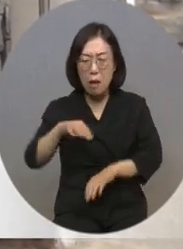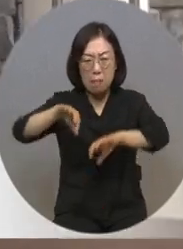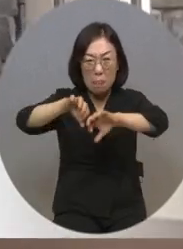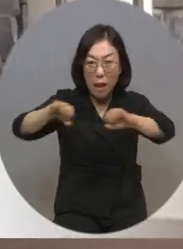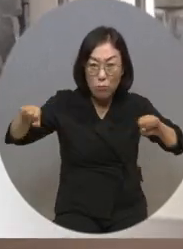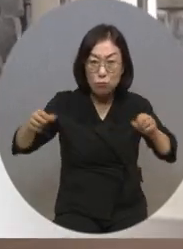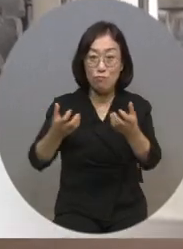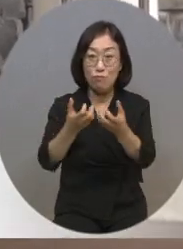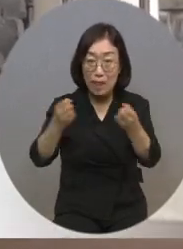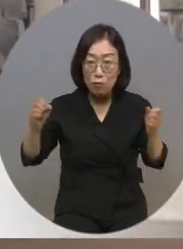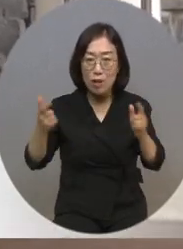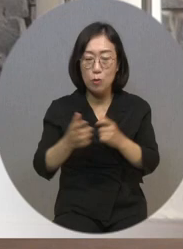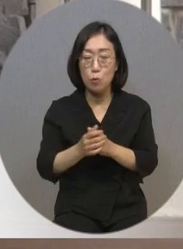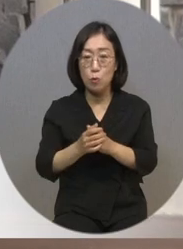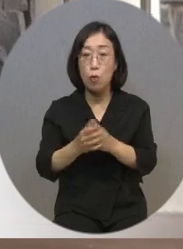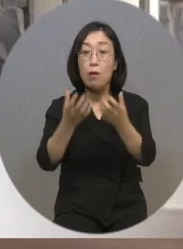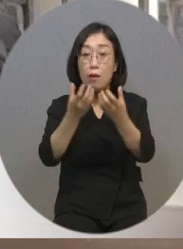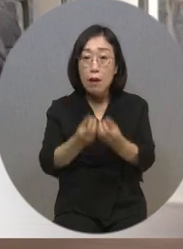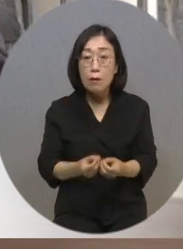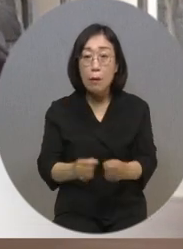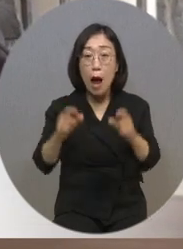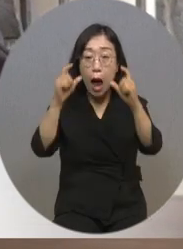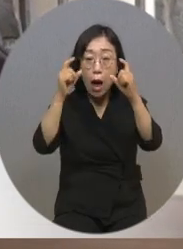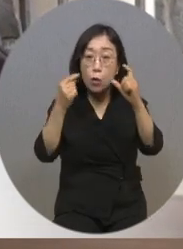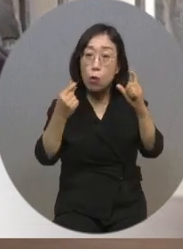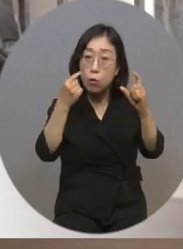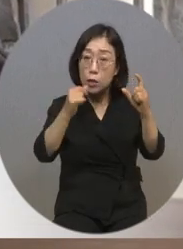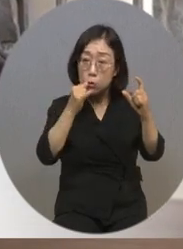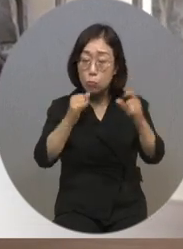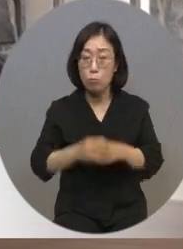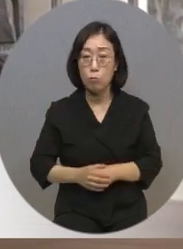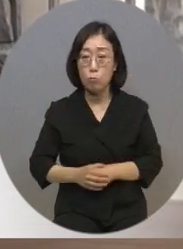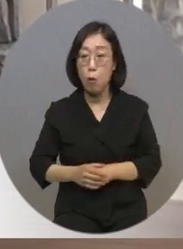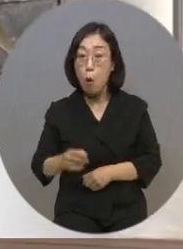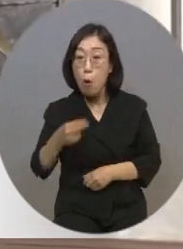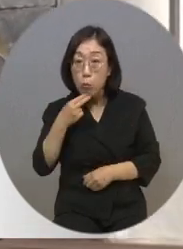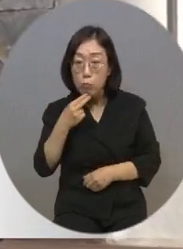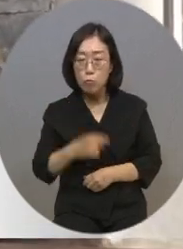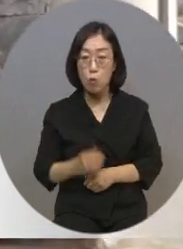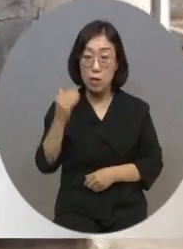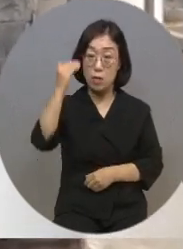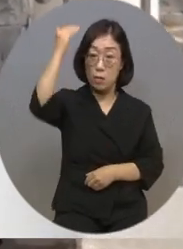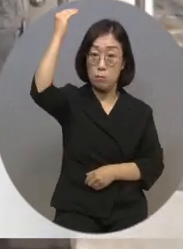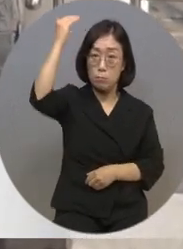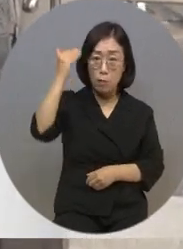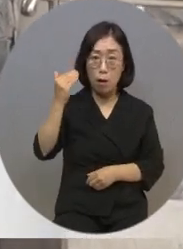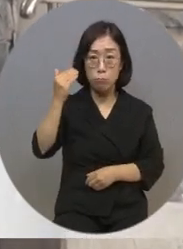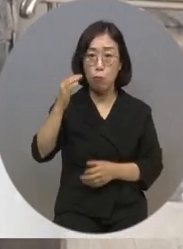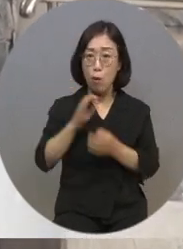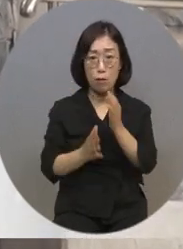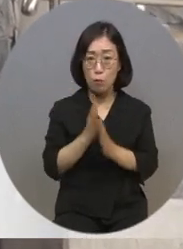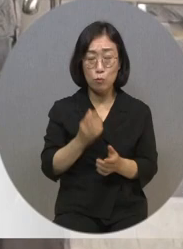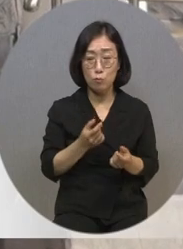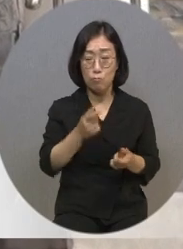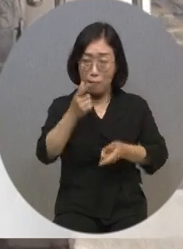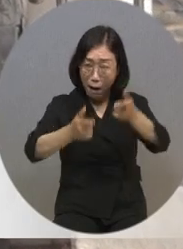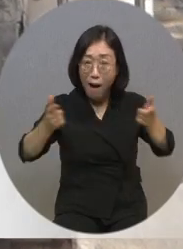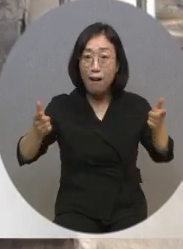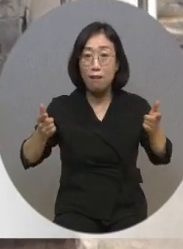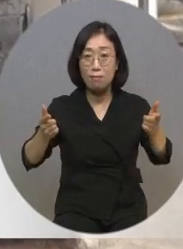아닙니다. 안경을 쓴 사람과 안 쓴 사람, 그리고 키가 큰 사람과 작은 사람, 이 모든 것이 각자의